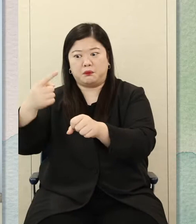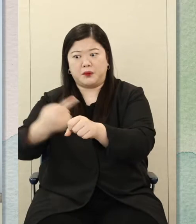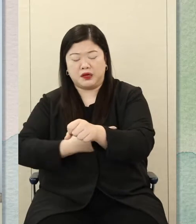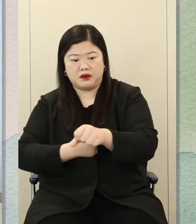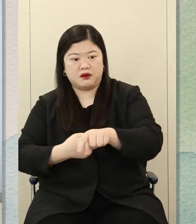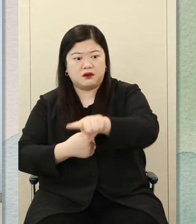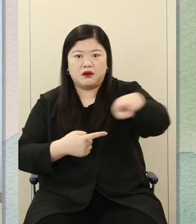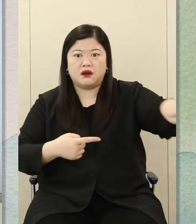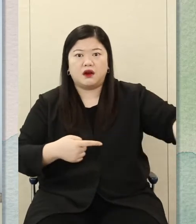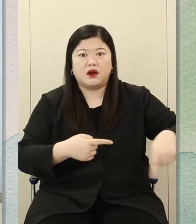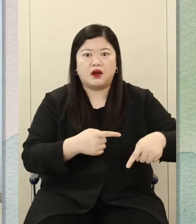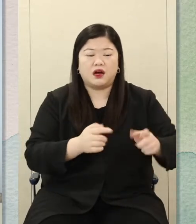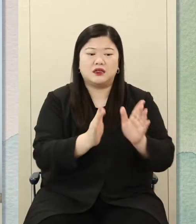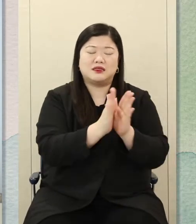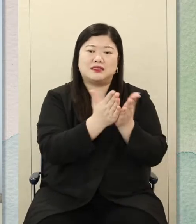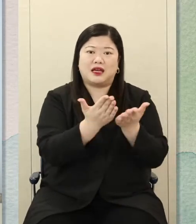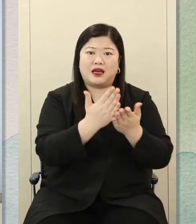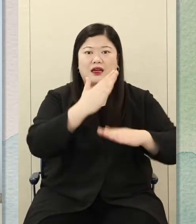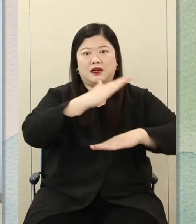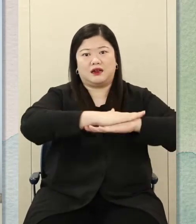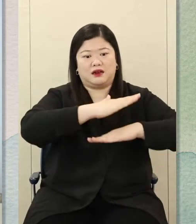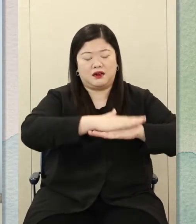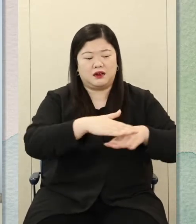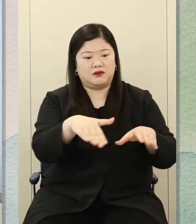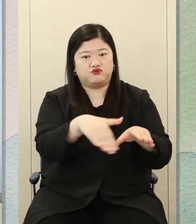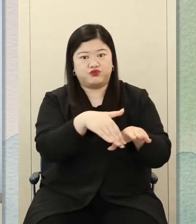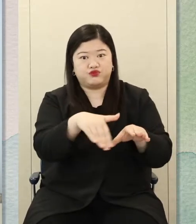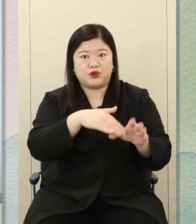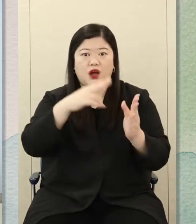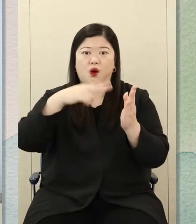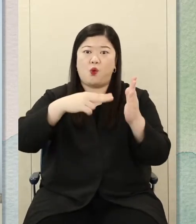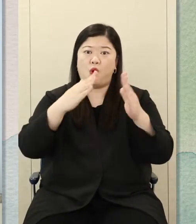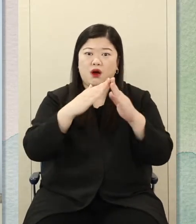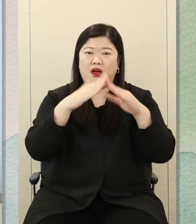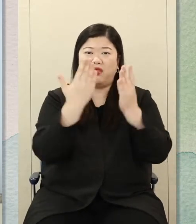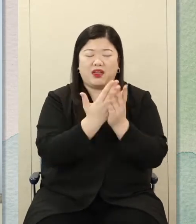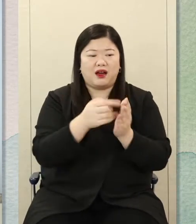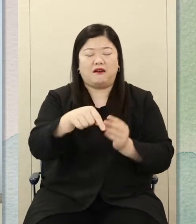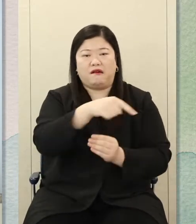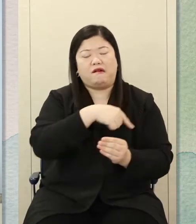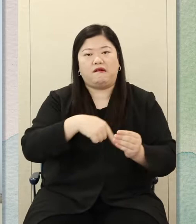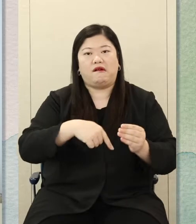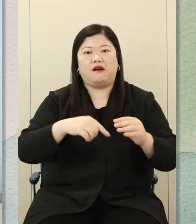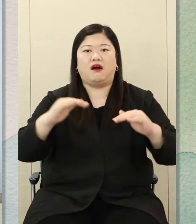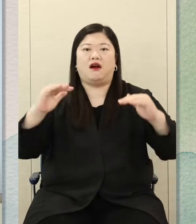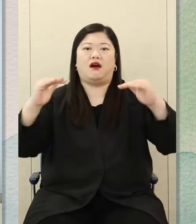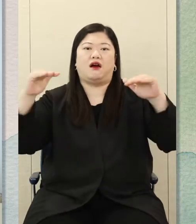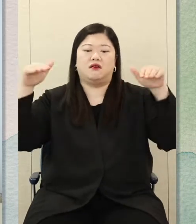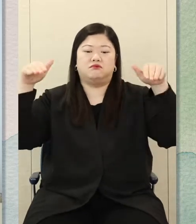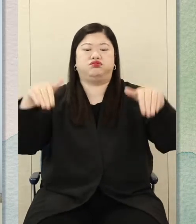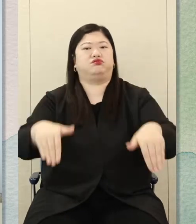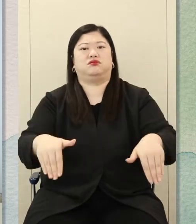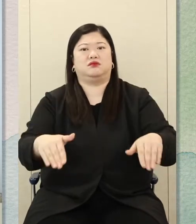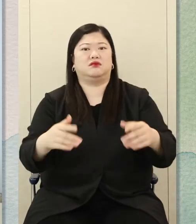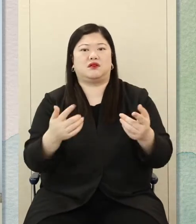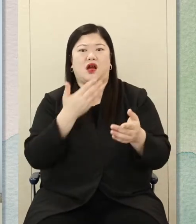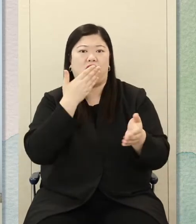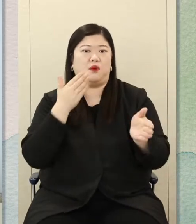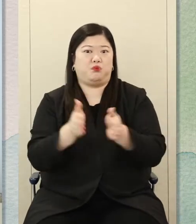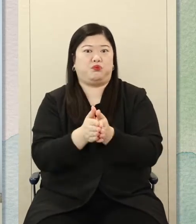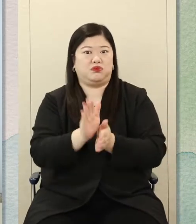없잖아요. 기본적으로 뭐 책문화도 약해질 거고 도서관도 장기적으로 약해질 거고 이렇게 될 텐데 그러면